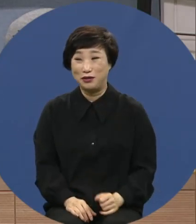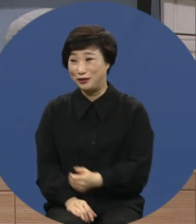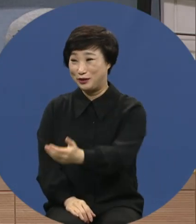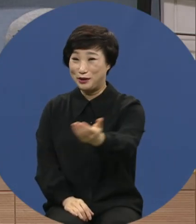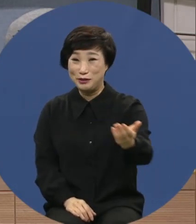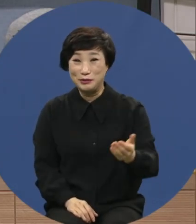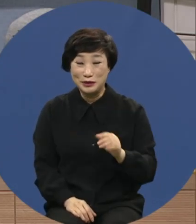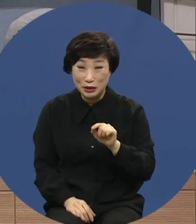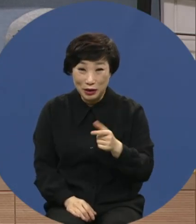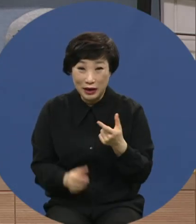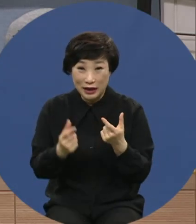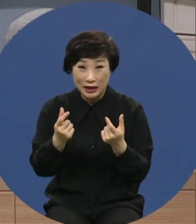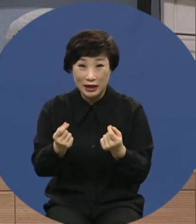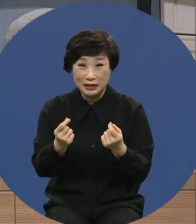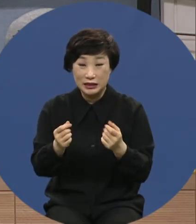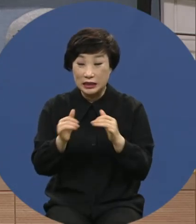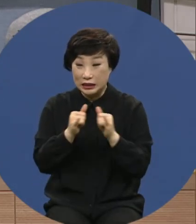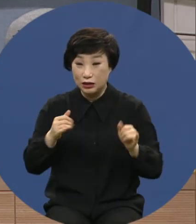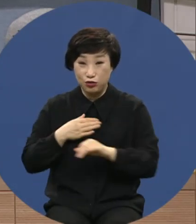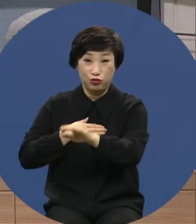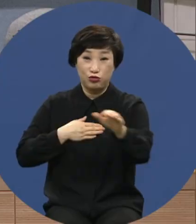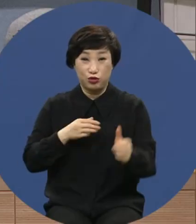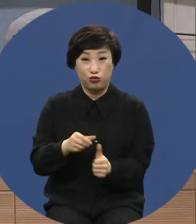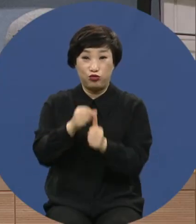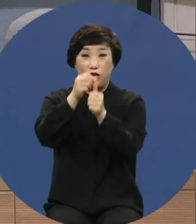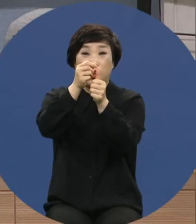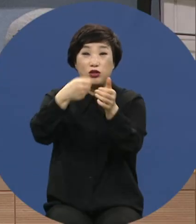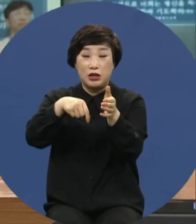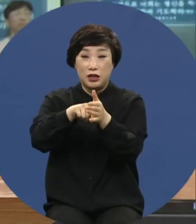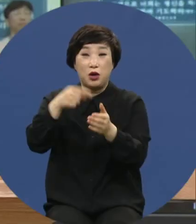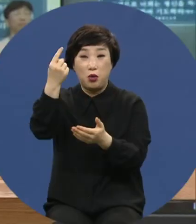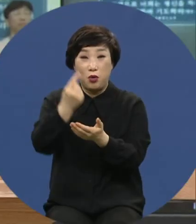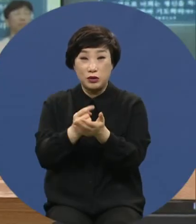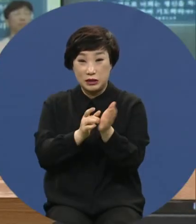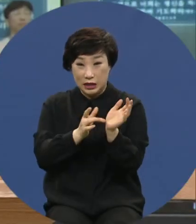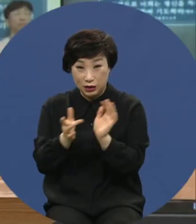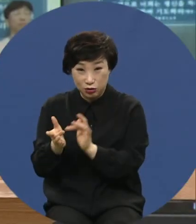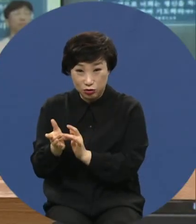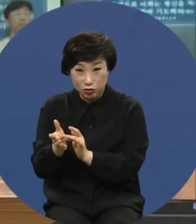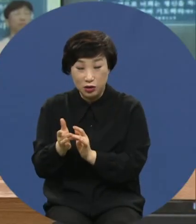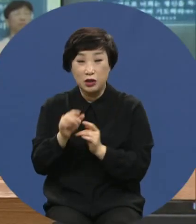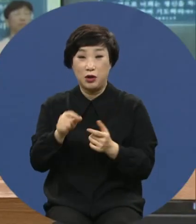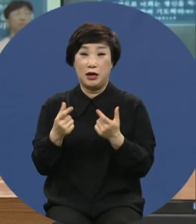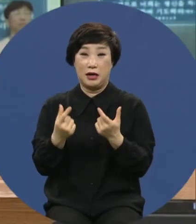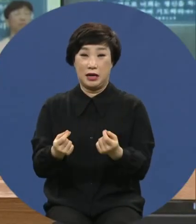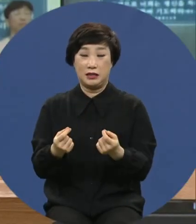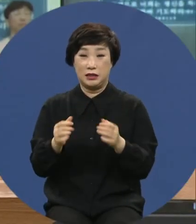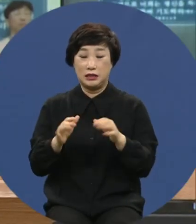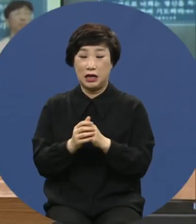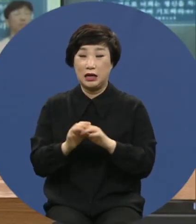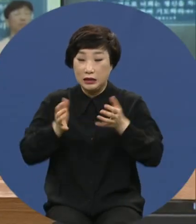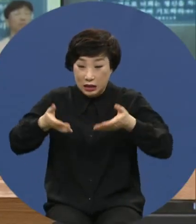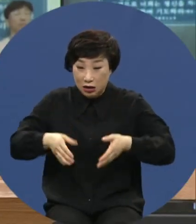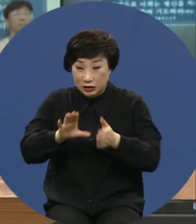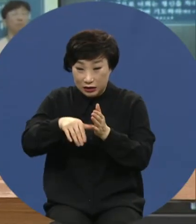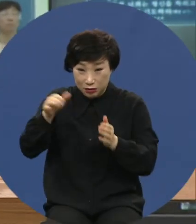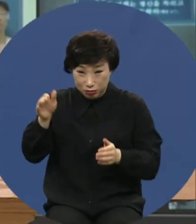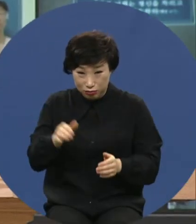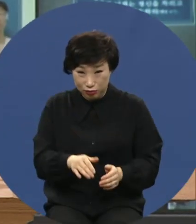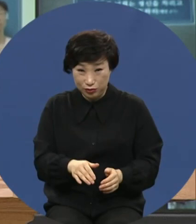여러분, 이렇게 인류를 구원하러 오신 예수가 이렇게 어려서